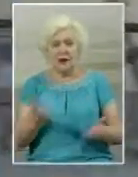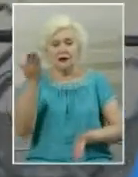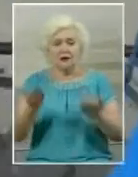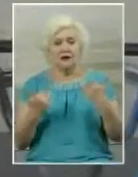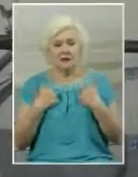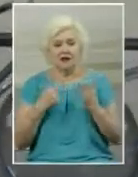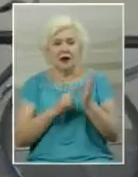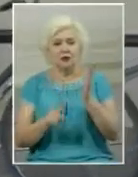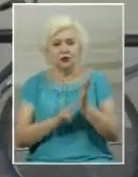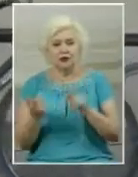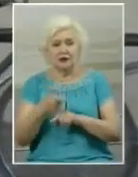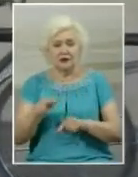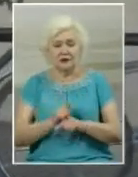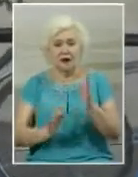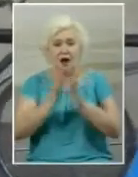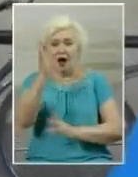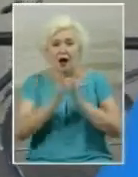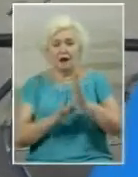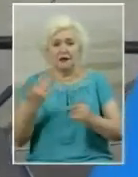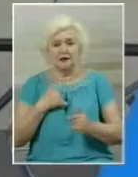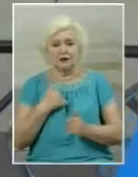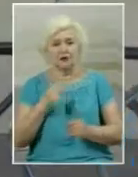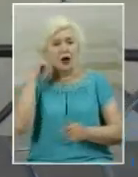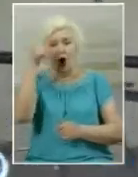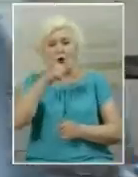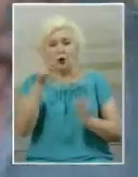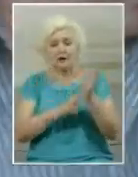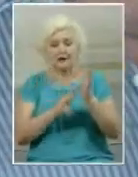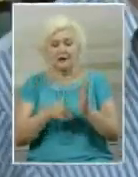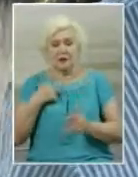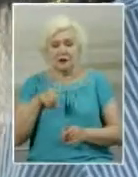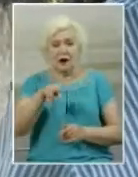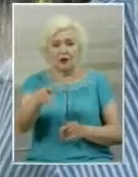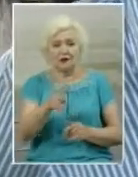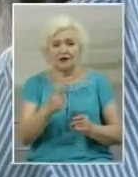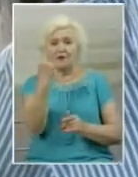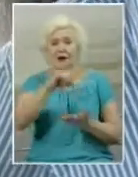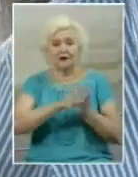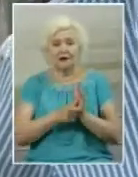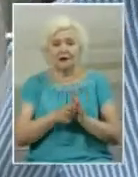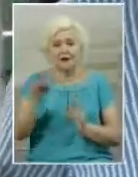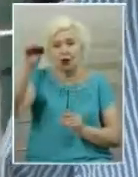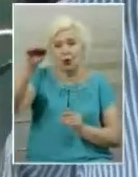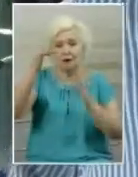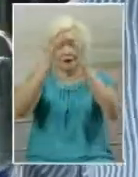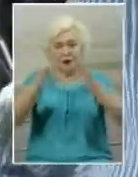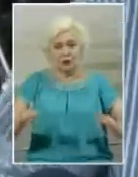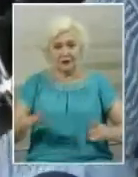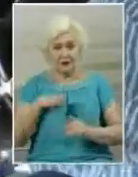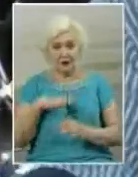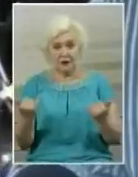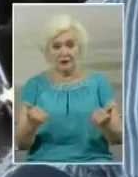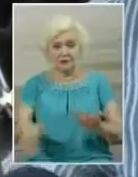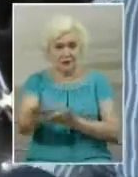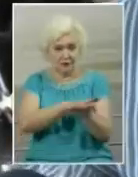60 з лишнім, і лісу, а лісу десь год 70. Я ходив в перший клас, пам'ятаю, отака сосна була. Ну. А зараз